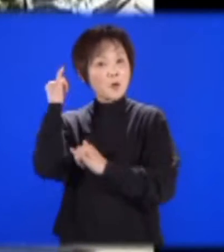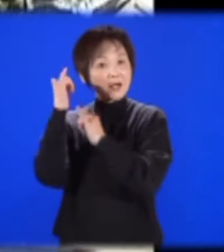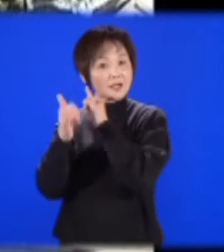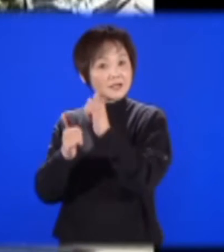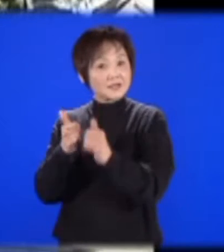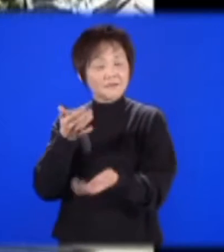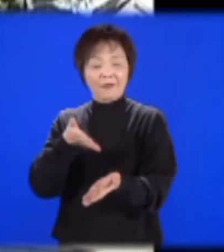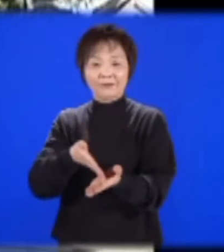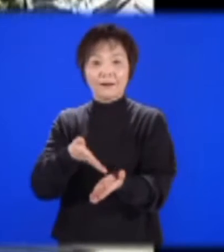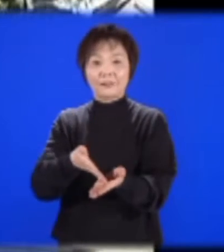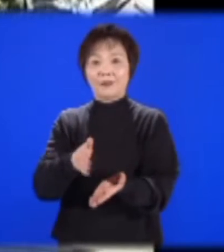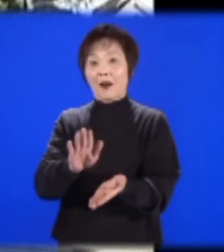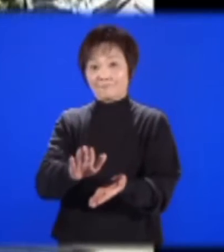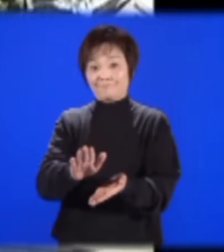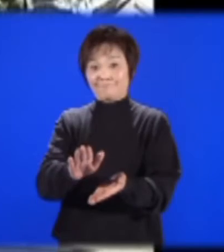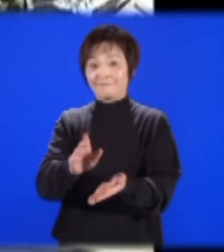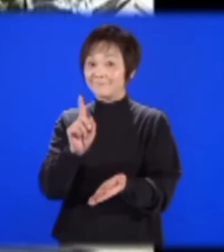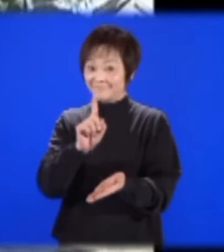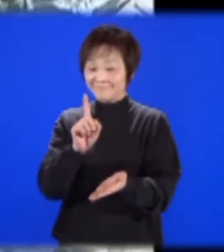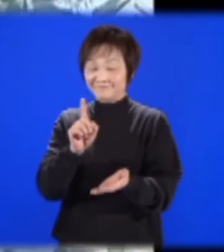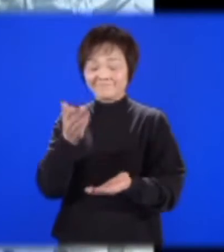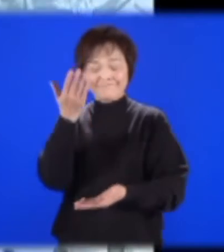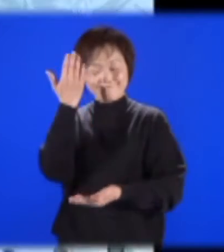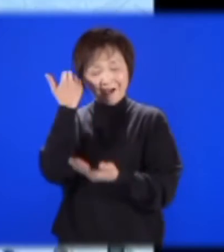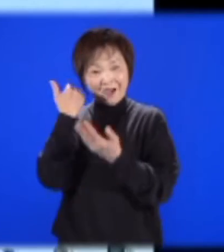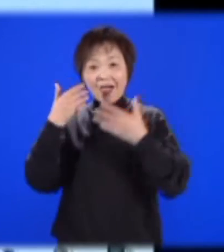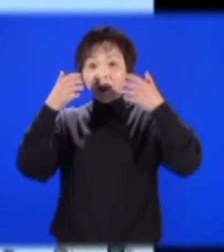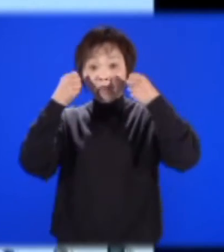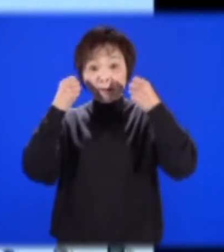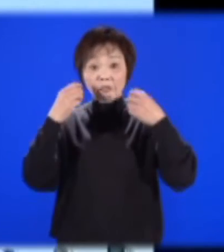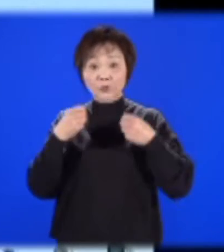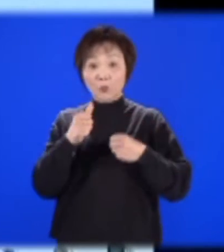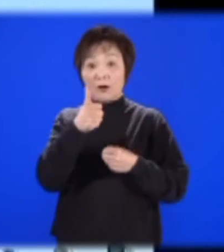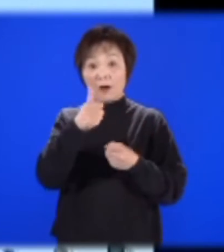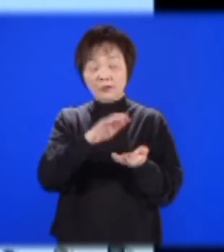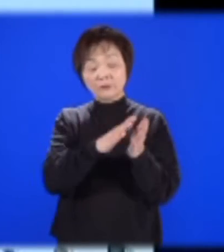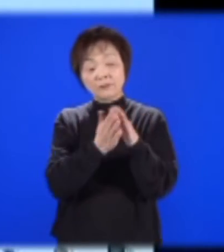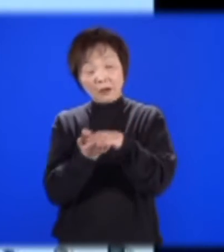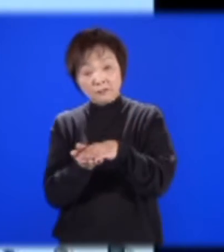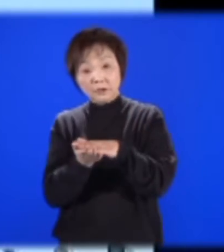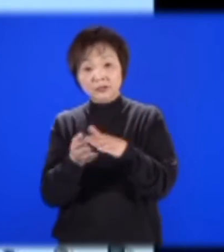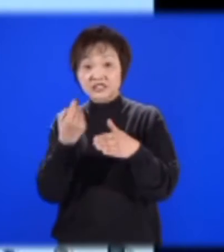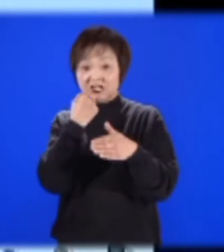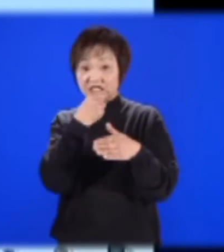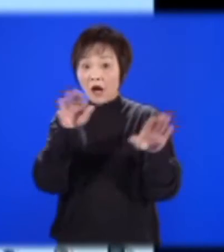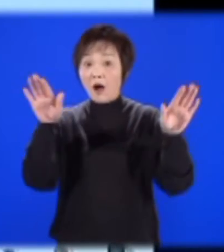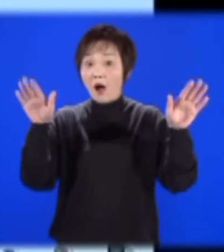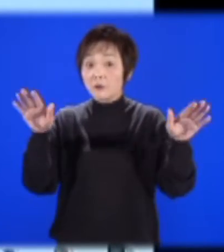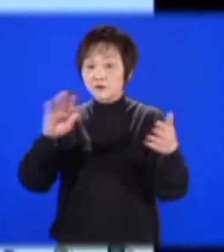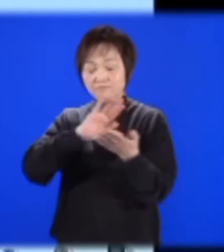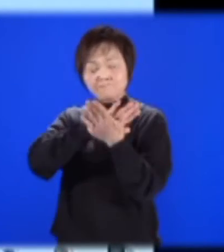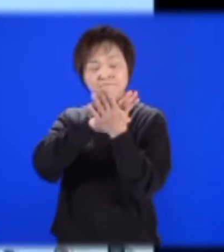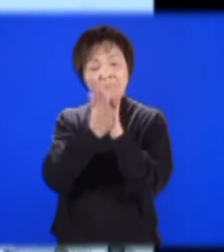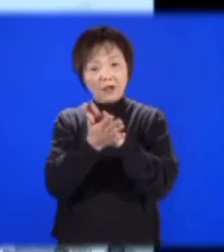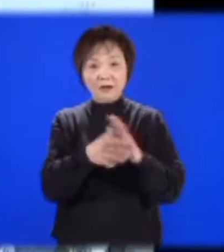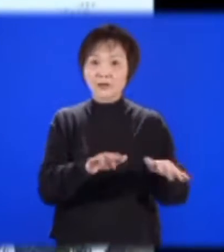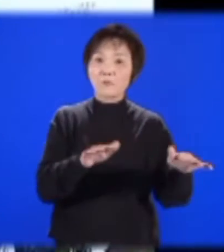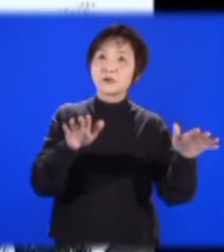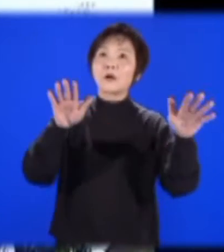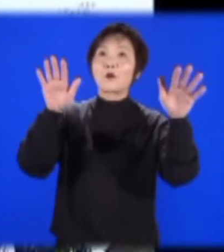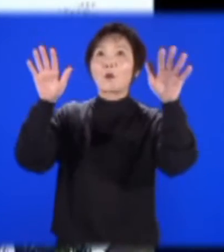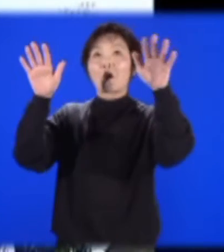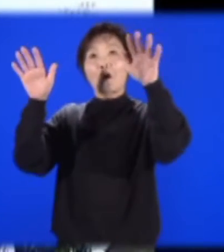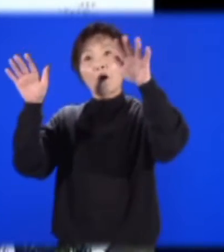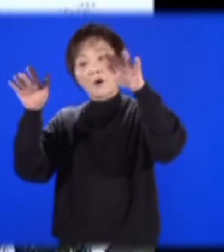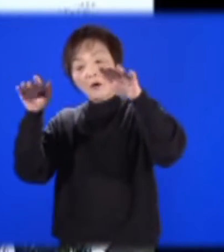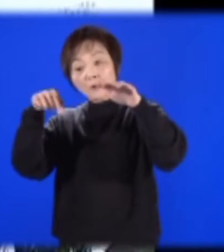です。ヤマトタケルが亡くなり白鳥になって飛び立った際、この場所で休憩し